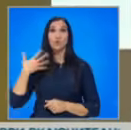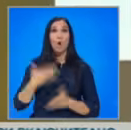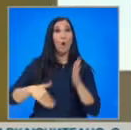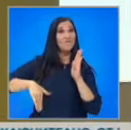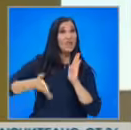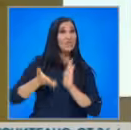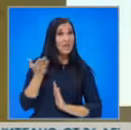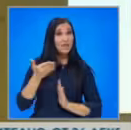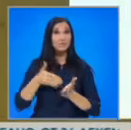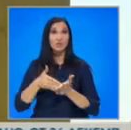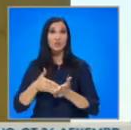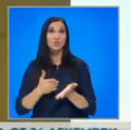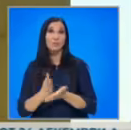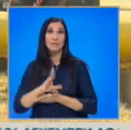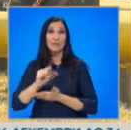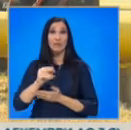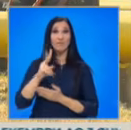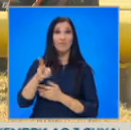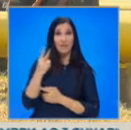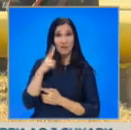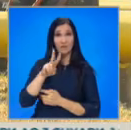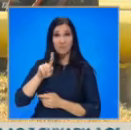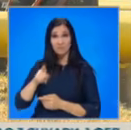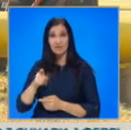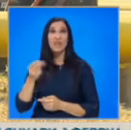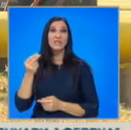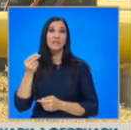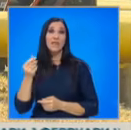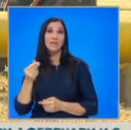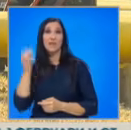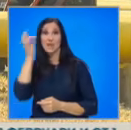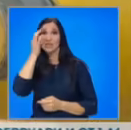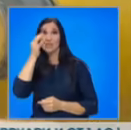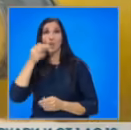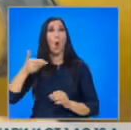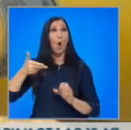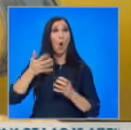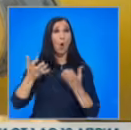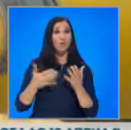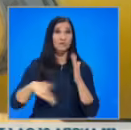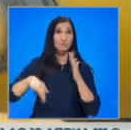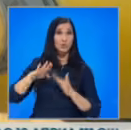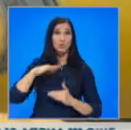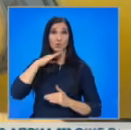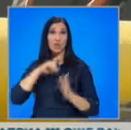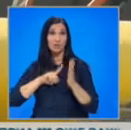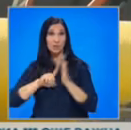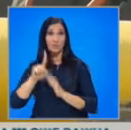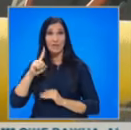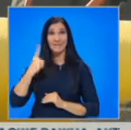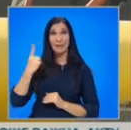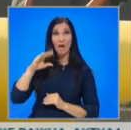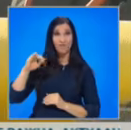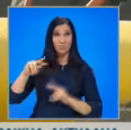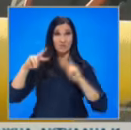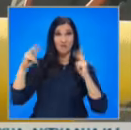през цялата 2021 цените на синьото гориво се повишават, достигайки рекордни нива не само в Европа, но и в света. И България няма